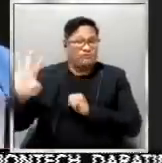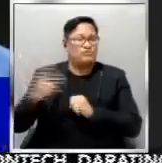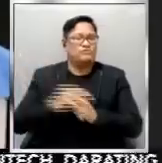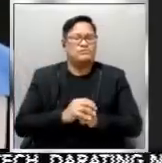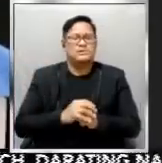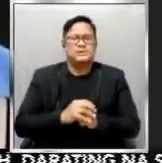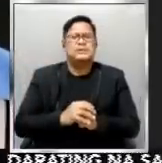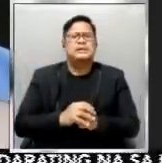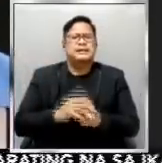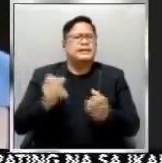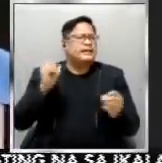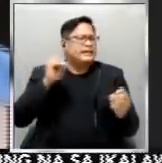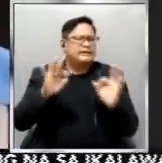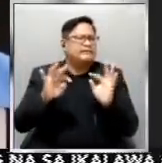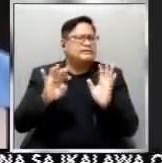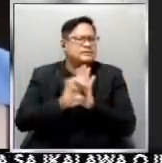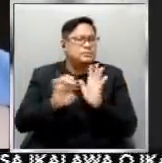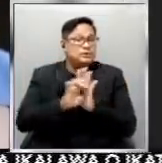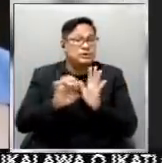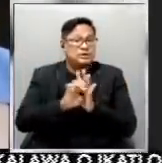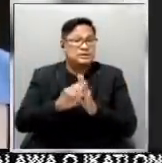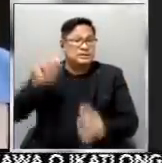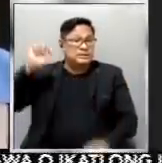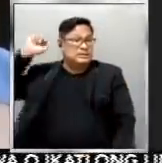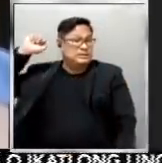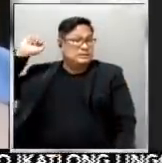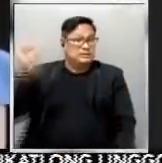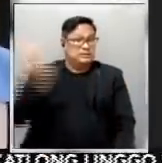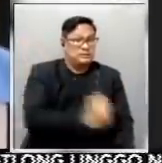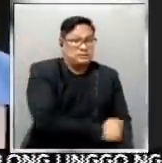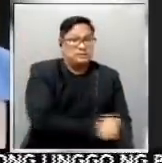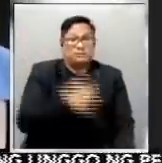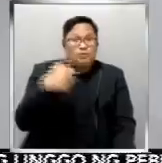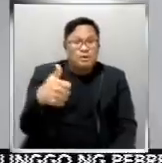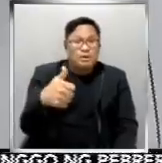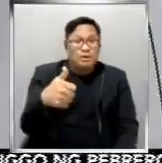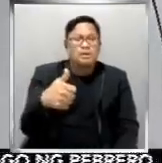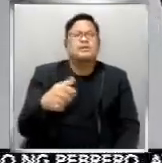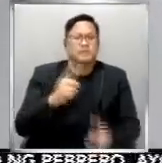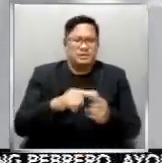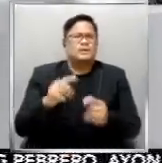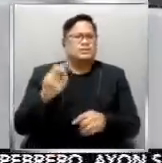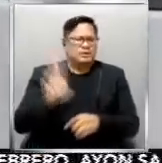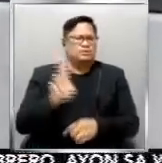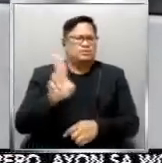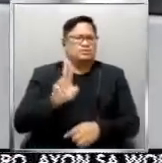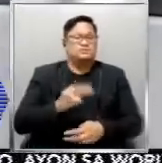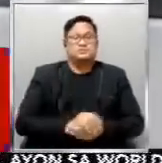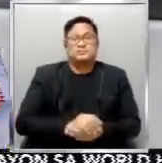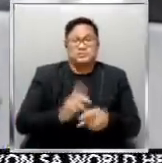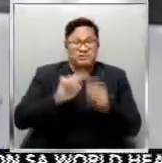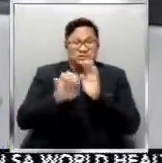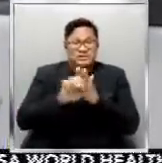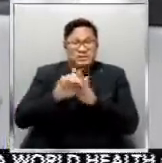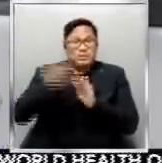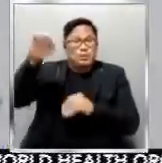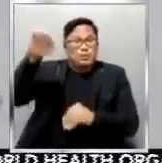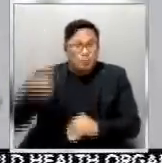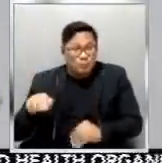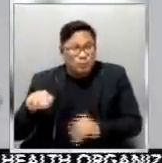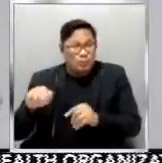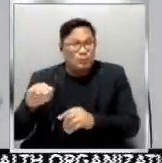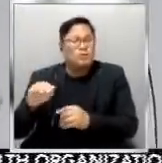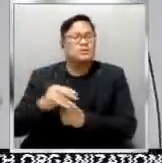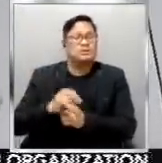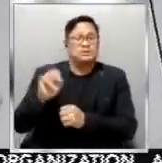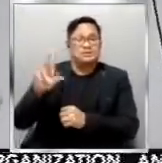if the seatbelt fits you properly, then you may use the seatbelt. Kung mas maliit sa 4'11 ang anak pero edad 13 pataas na